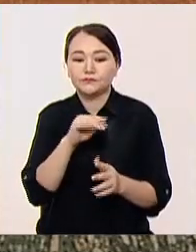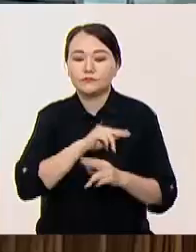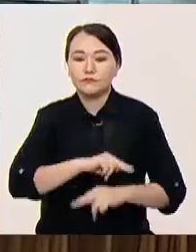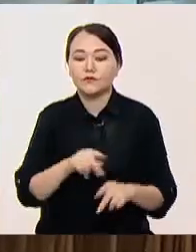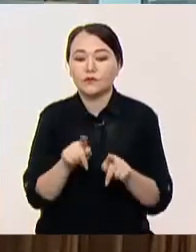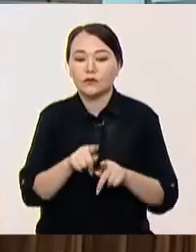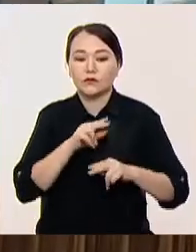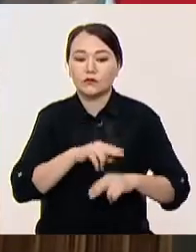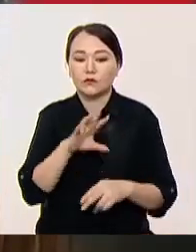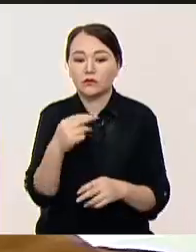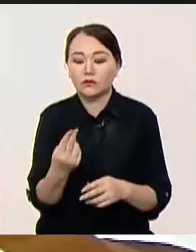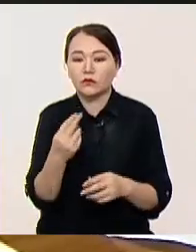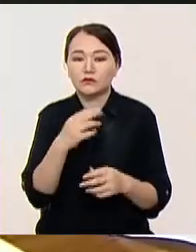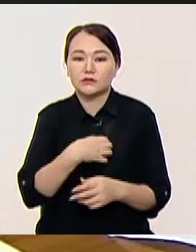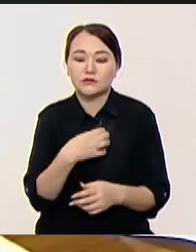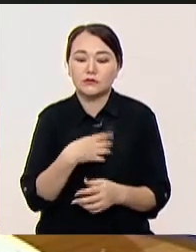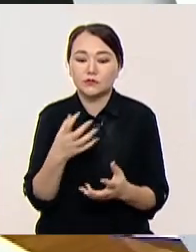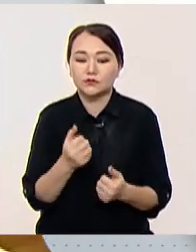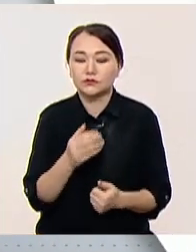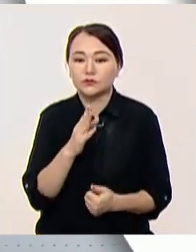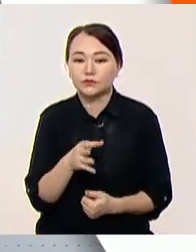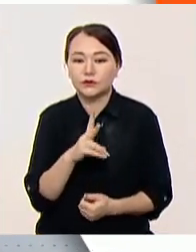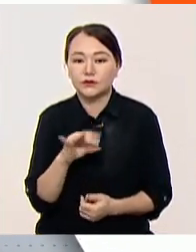такие сотрудники социальное страхование?